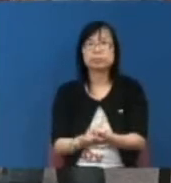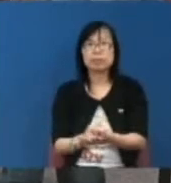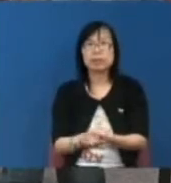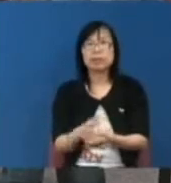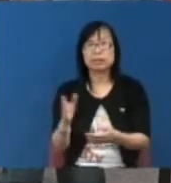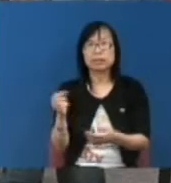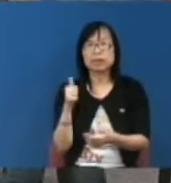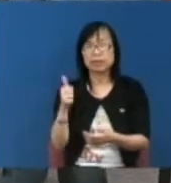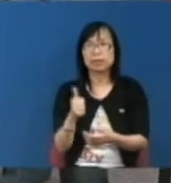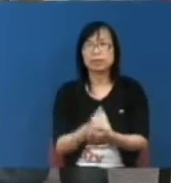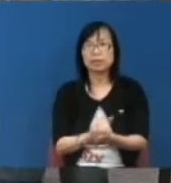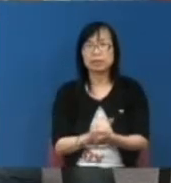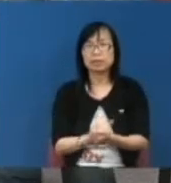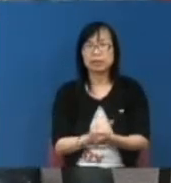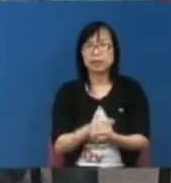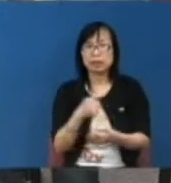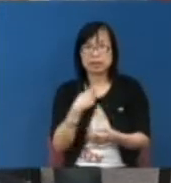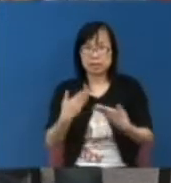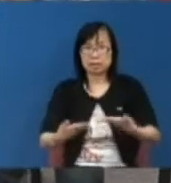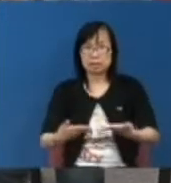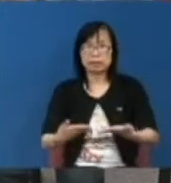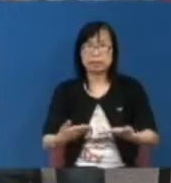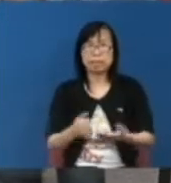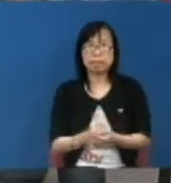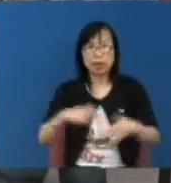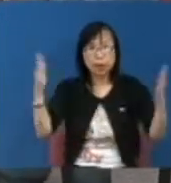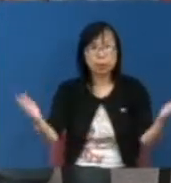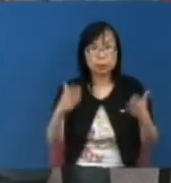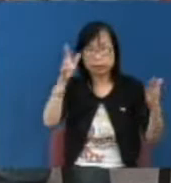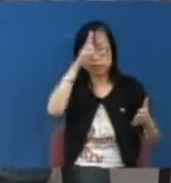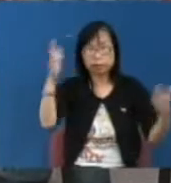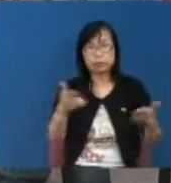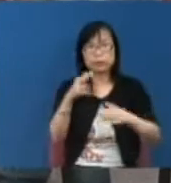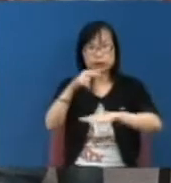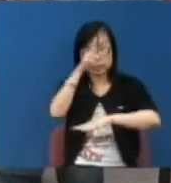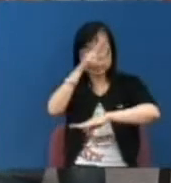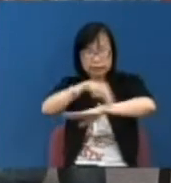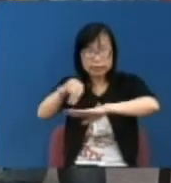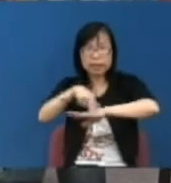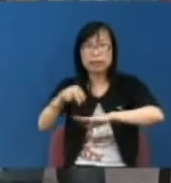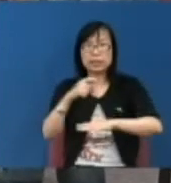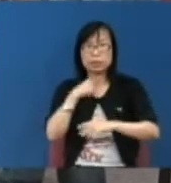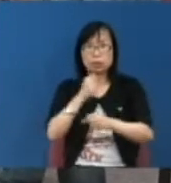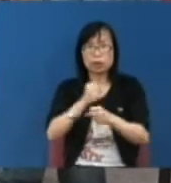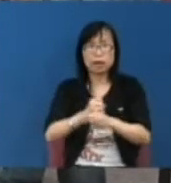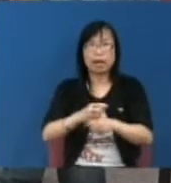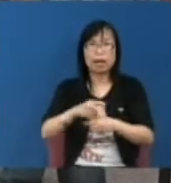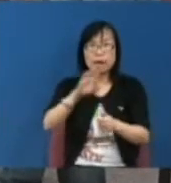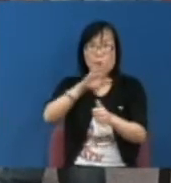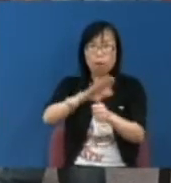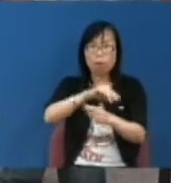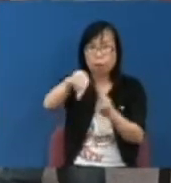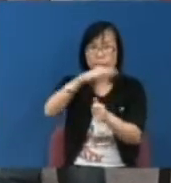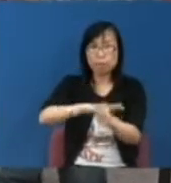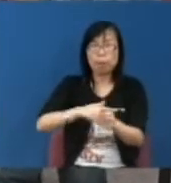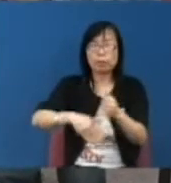冇錯啦。 唔係其實咧而家好多呢啲咁嘅鼓勵，政府嘅政策都有做咁環保大廈 office 啊嗰啲